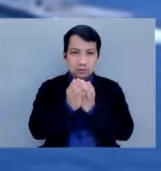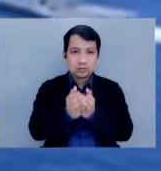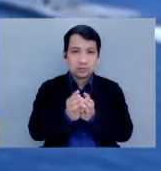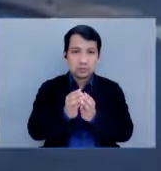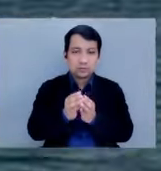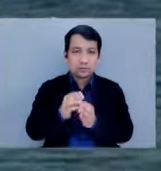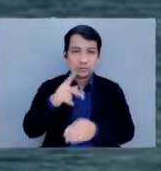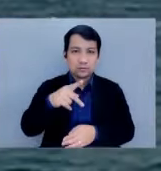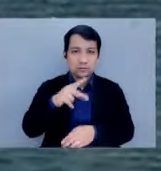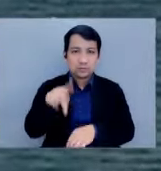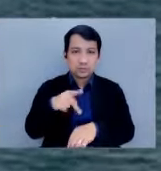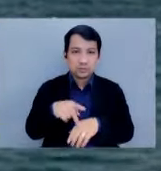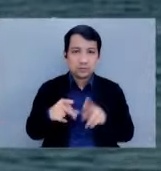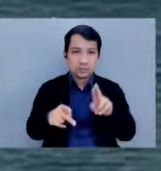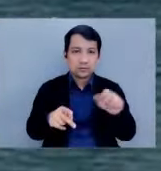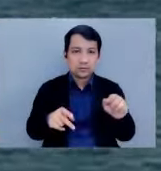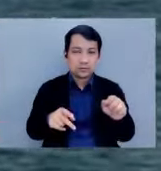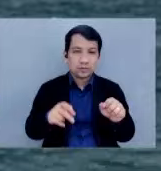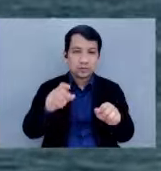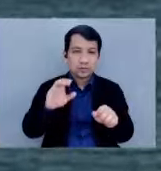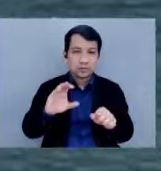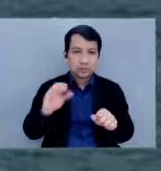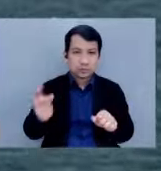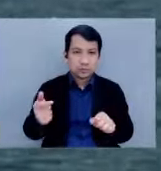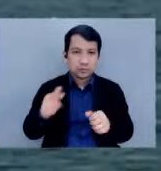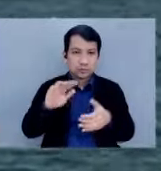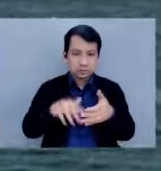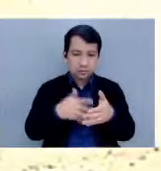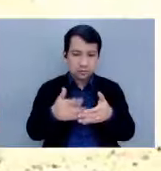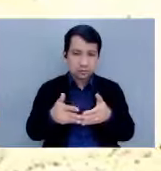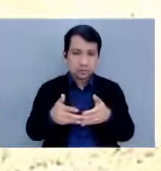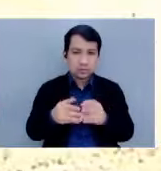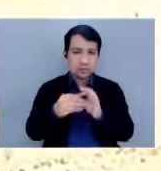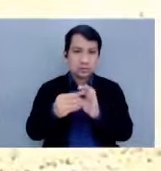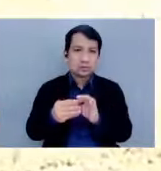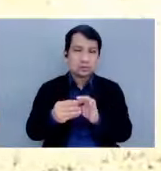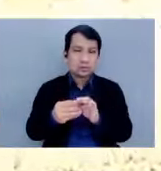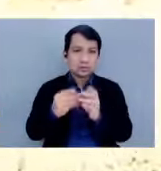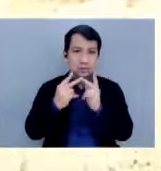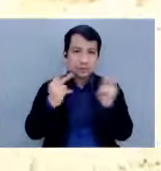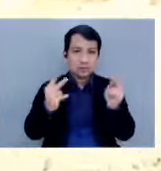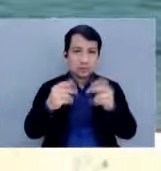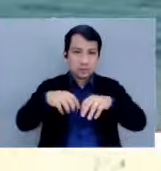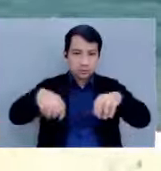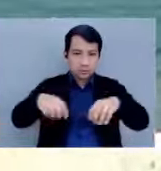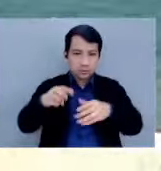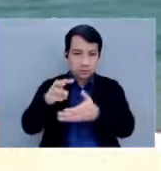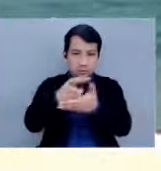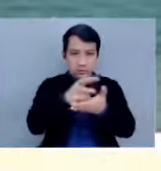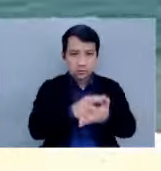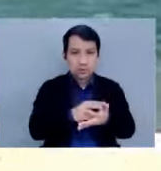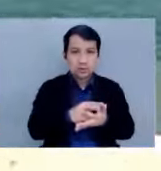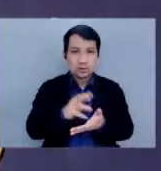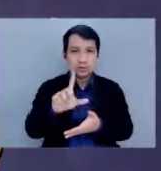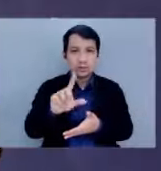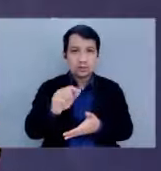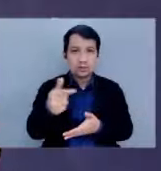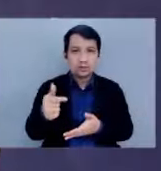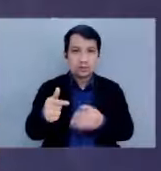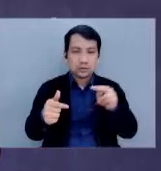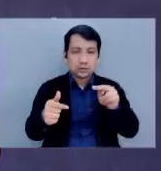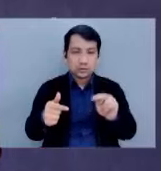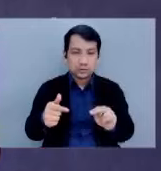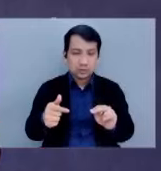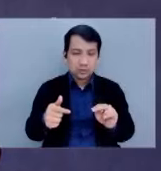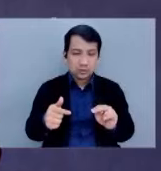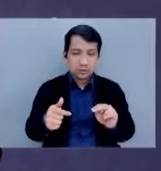Coast Guards. Kapansin-pansin din sa schedule ng Balikatan na idaraos ito sa mga strategic location gaya ng Lawag Ilocos Norte. The north